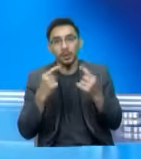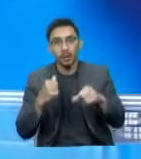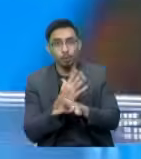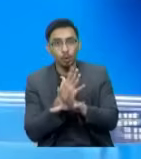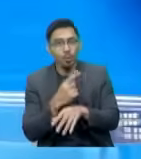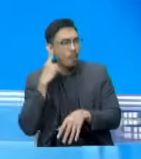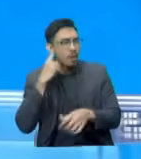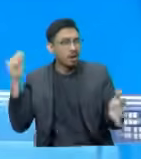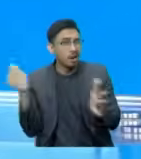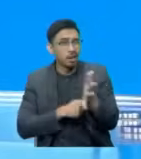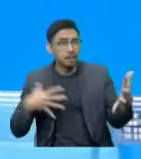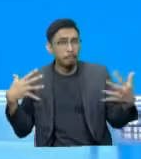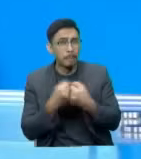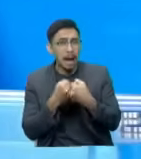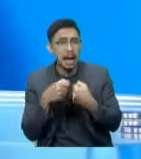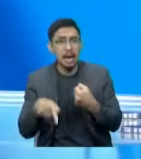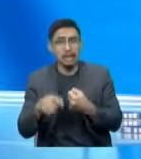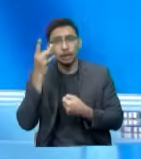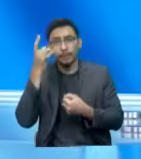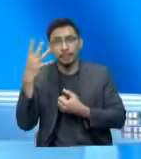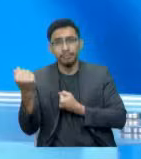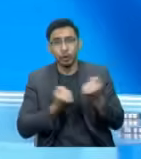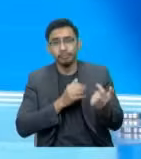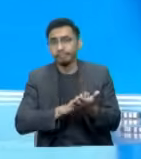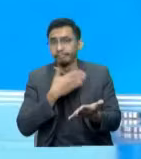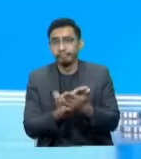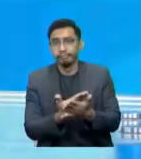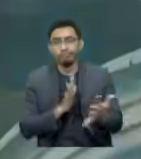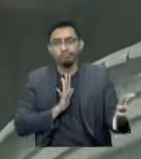tabrakan menyebabkan sopir truk cabai tewas terjepit badan truk yang ringsek.